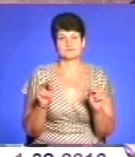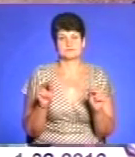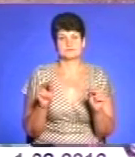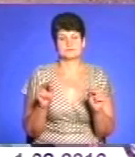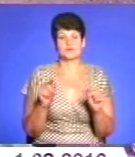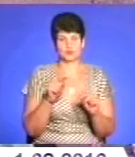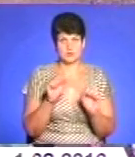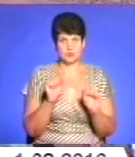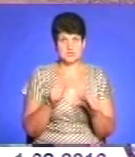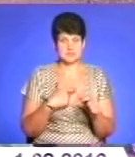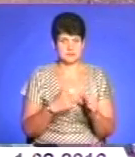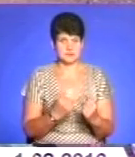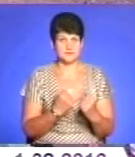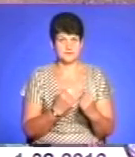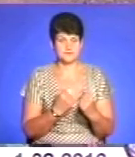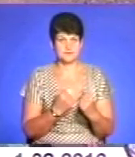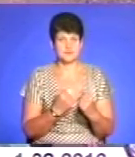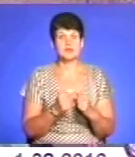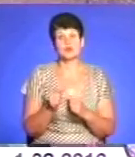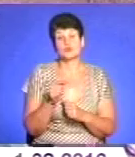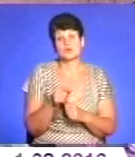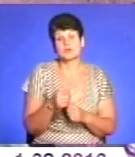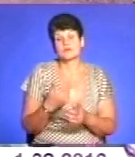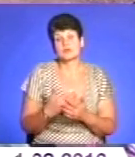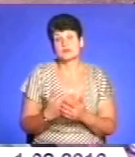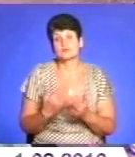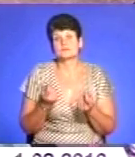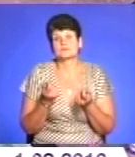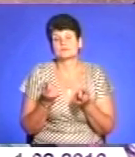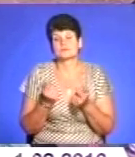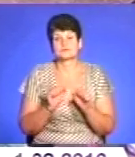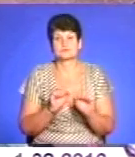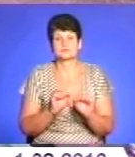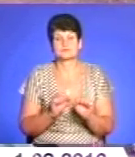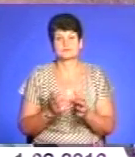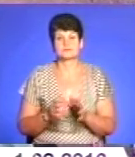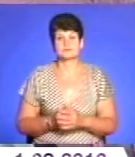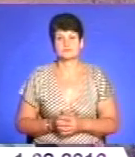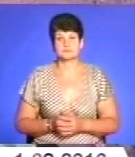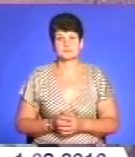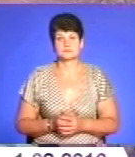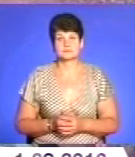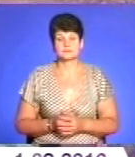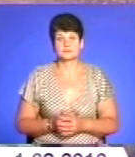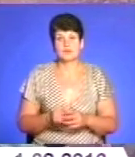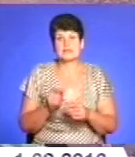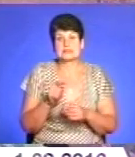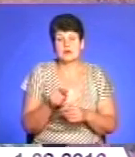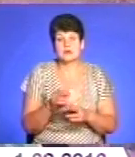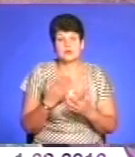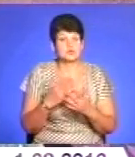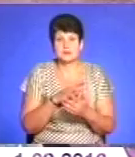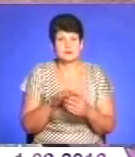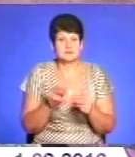себе убезпечити? Ну, тоді вона якось захищена більш-менш. А так, якщо